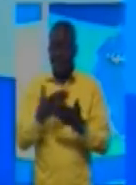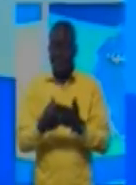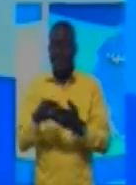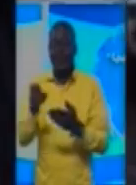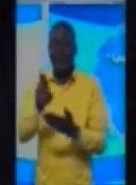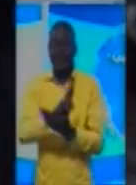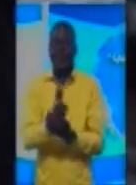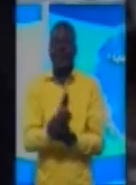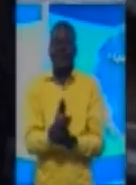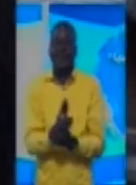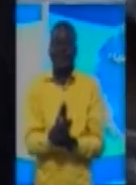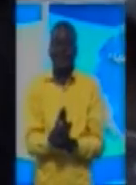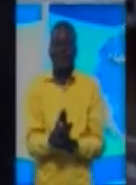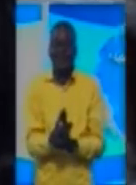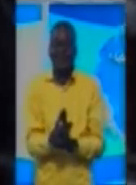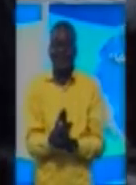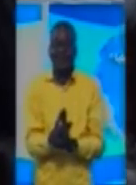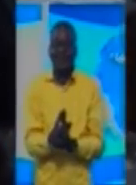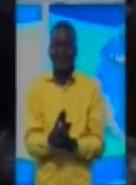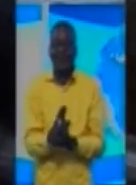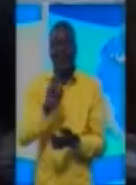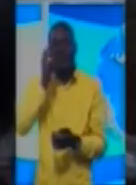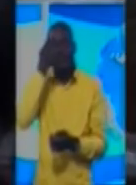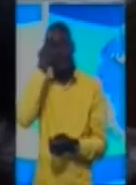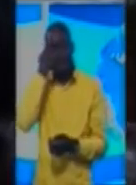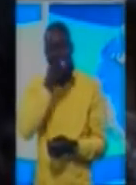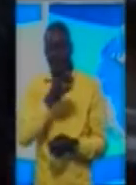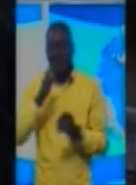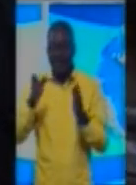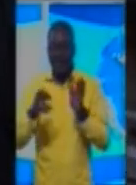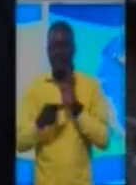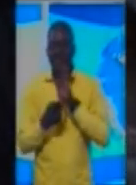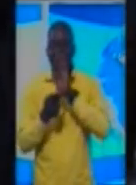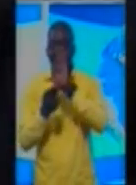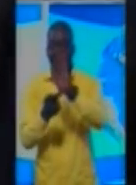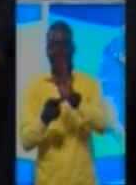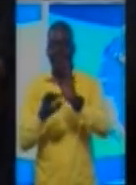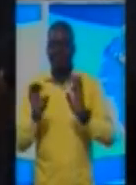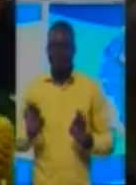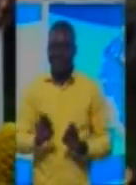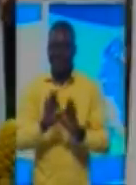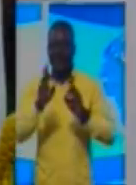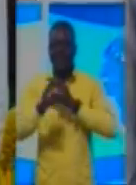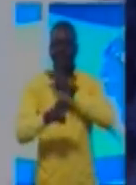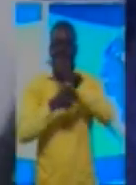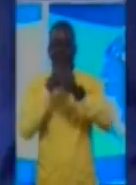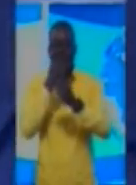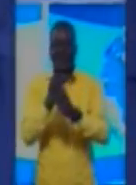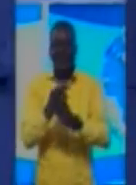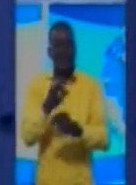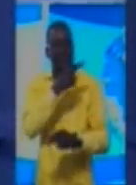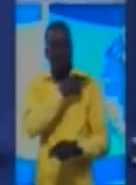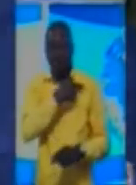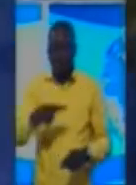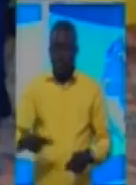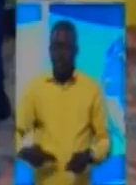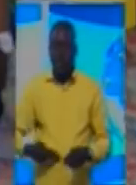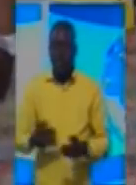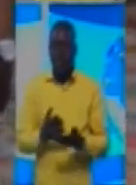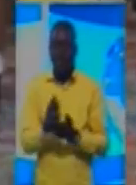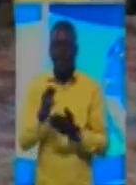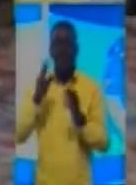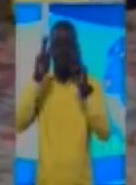Zongo. L'État burkinabé était représenté à cette fête nationale du Royaume saoudien par une